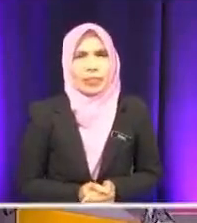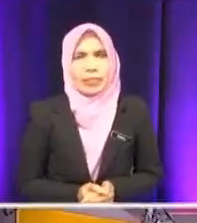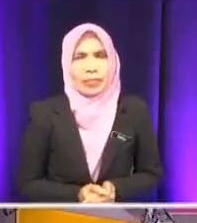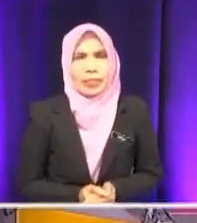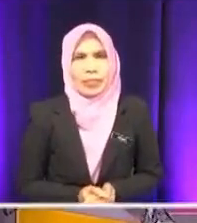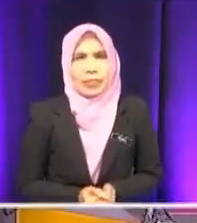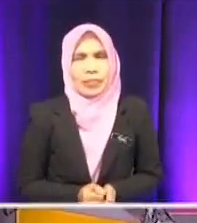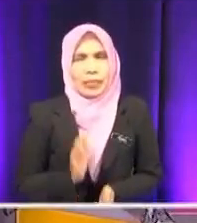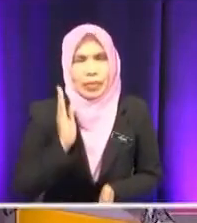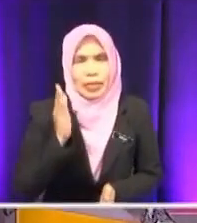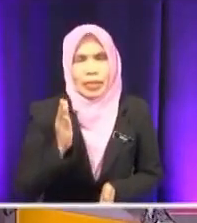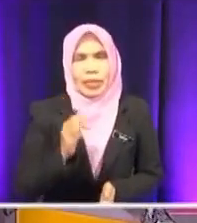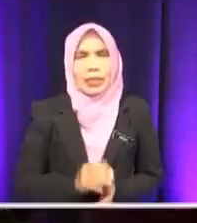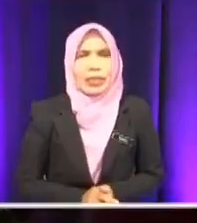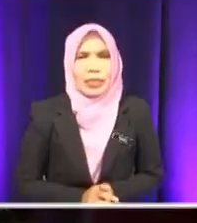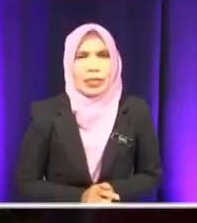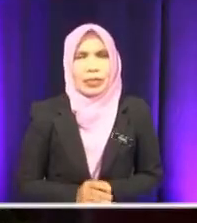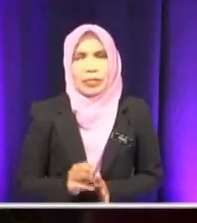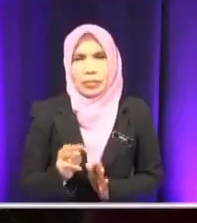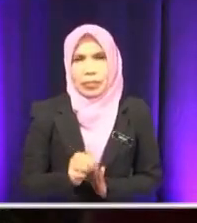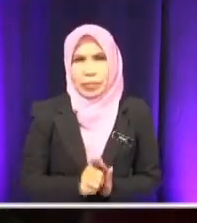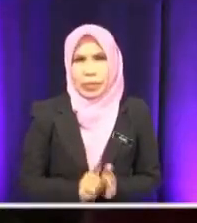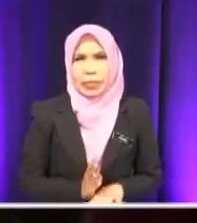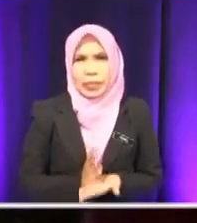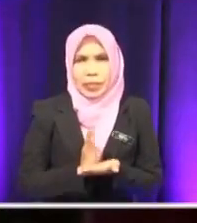yang terbaik Terima